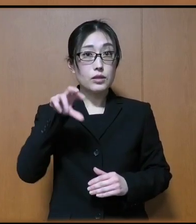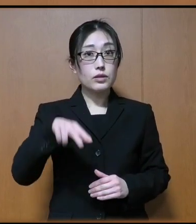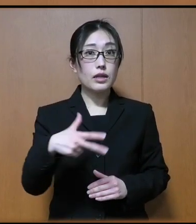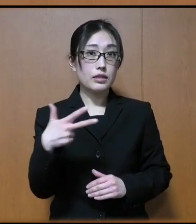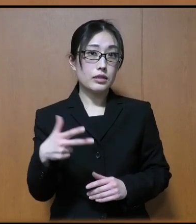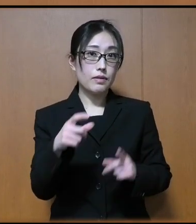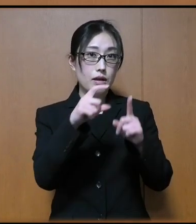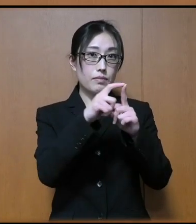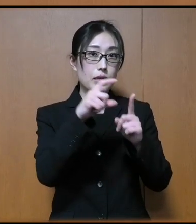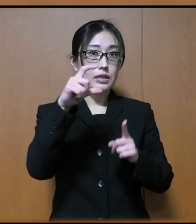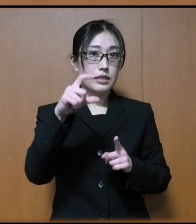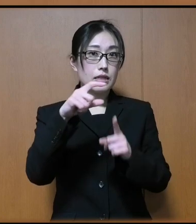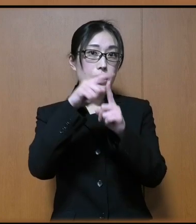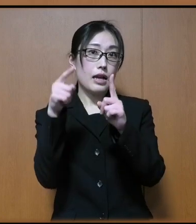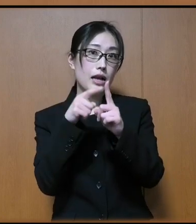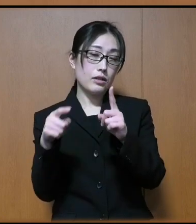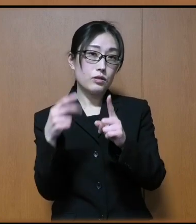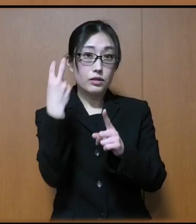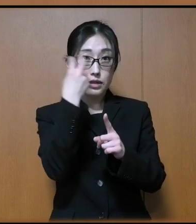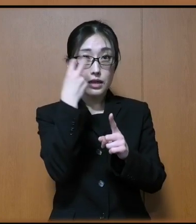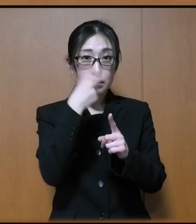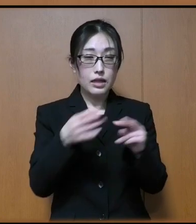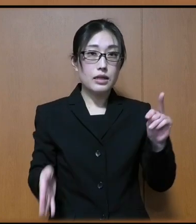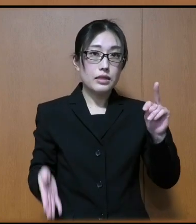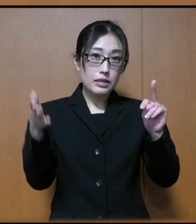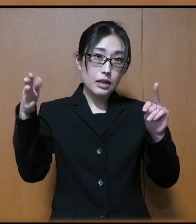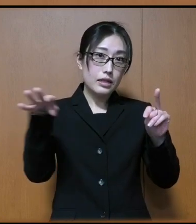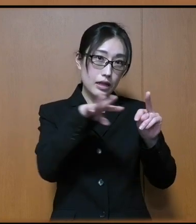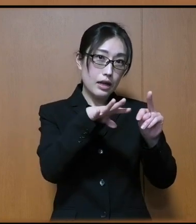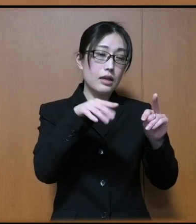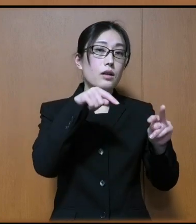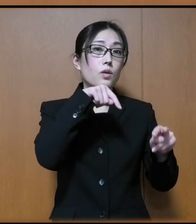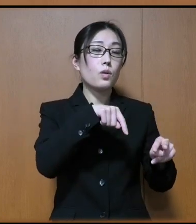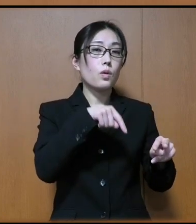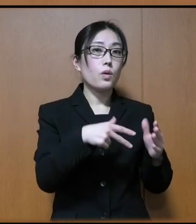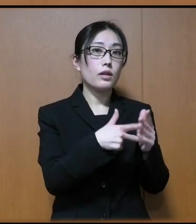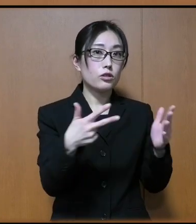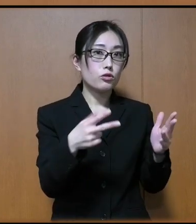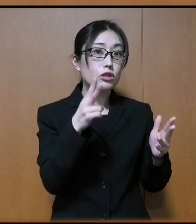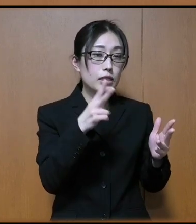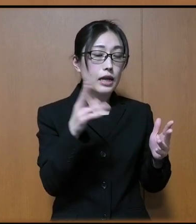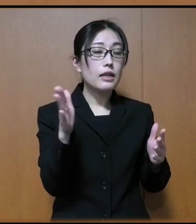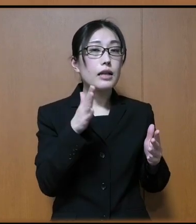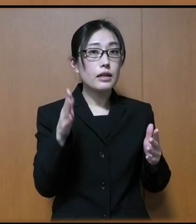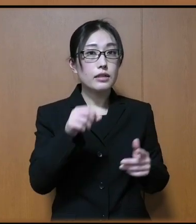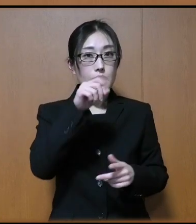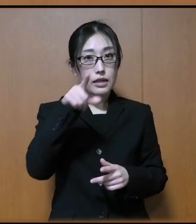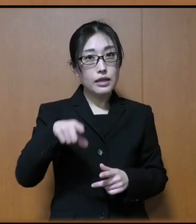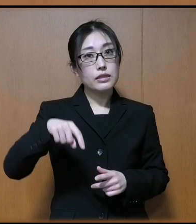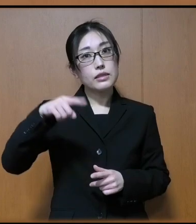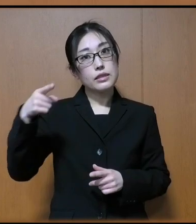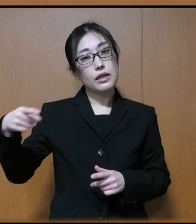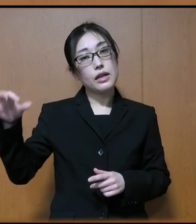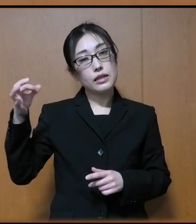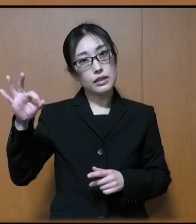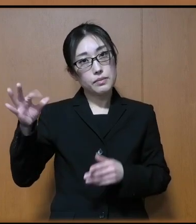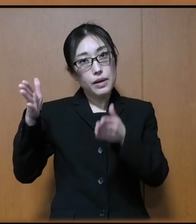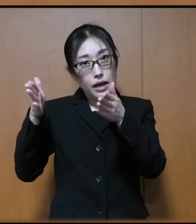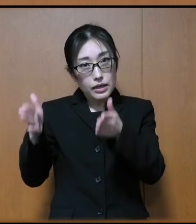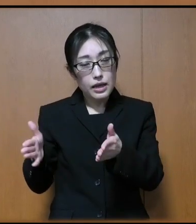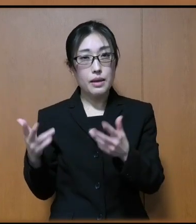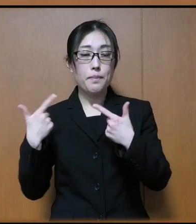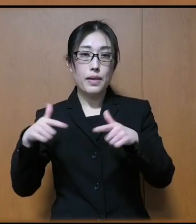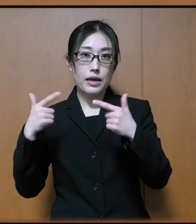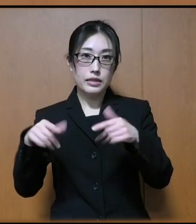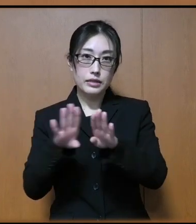を週2回から当面は月曜日から金曜日まで毎日開設することとし、検査体制を強化いた